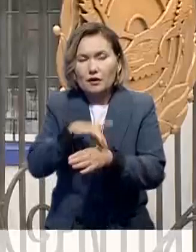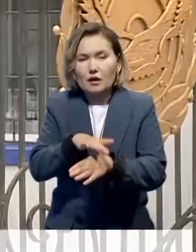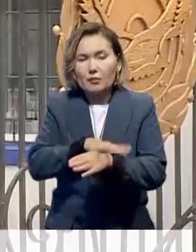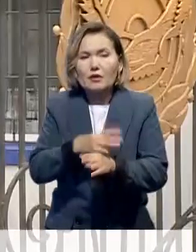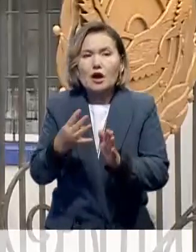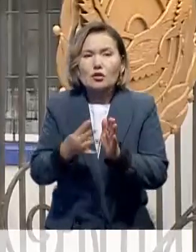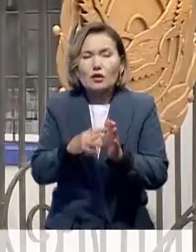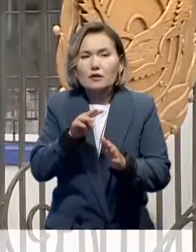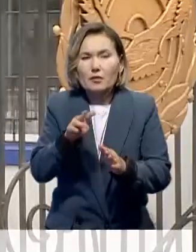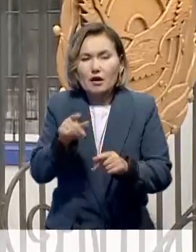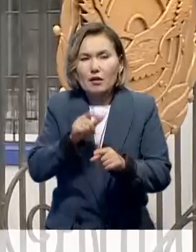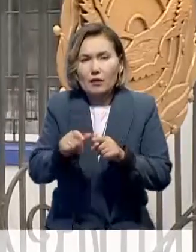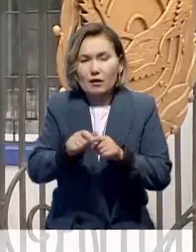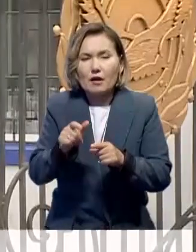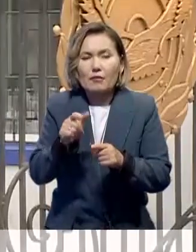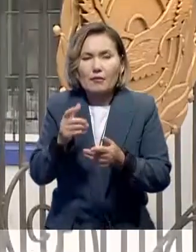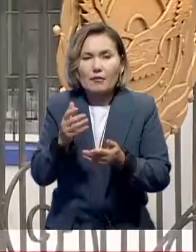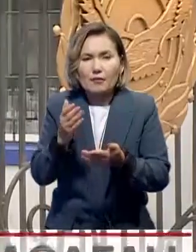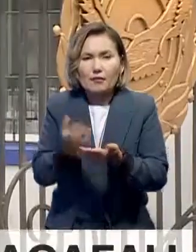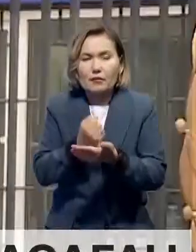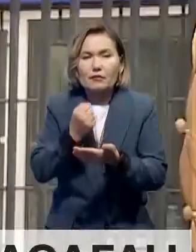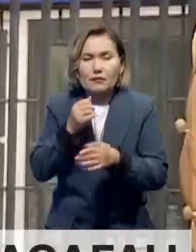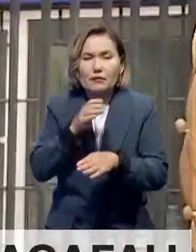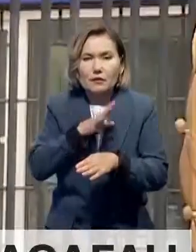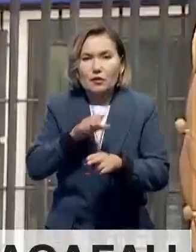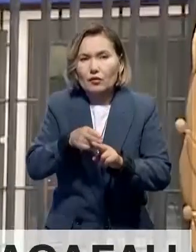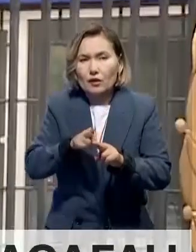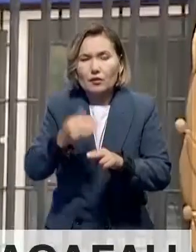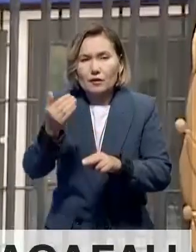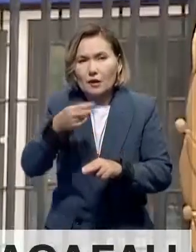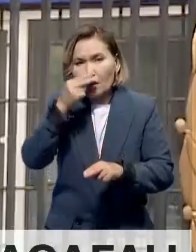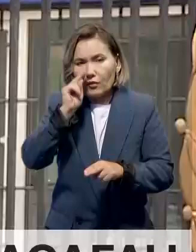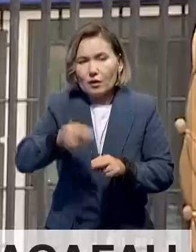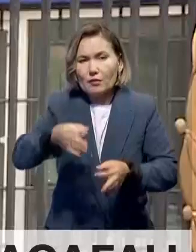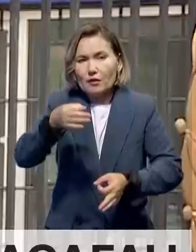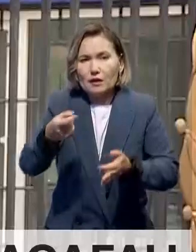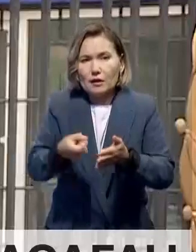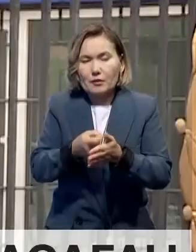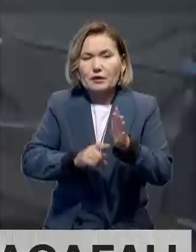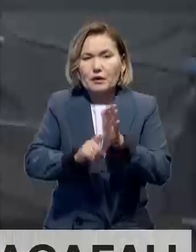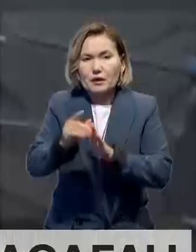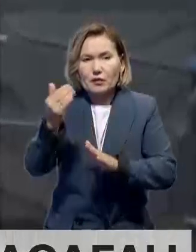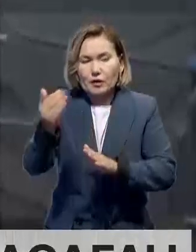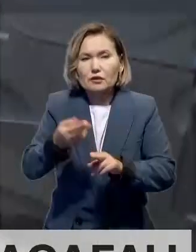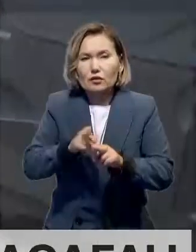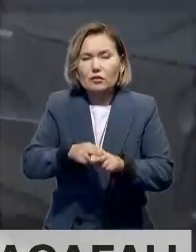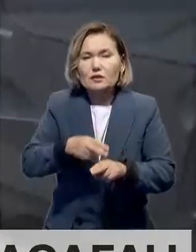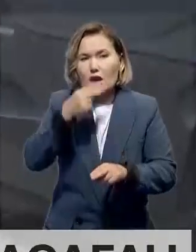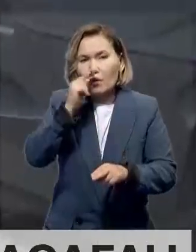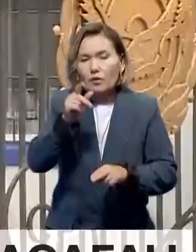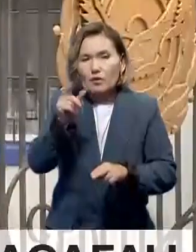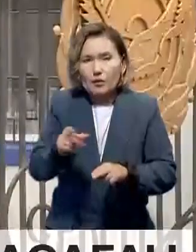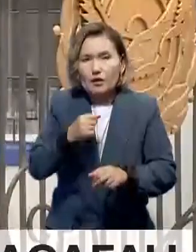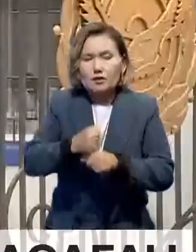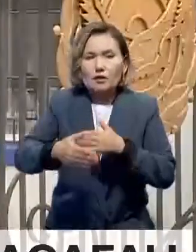9 миллиметрлік оқ дәрілері бар 2 оқ салғышты тапты. Осы деректер бойынша сараптама жүргізілгеннен кейін жекелеген процестік шешімдер